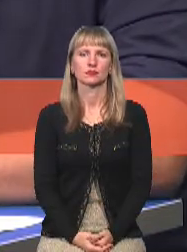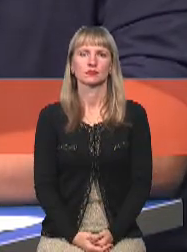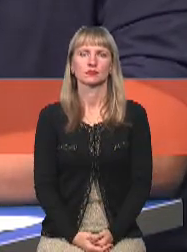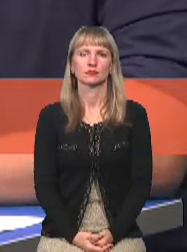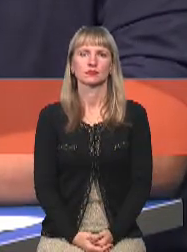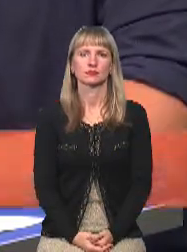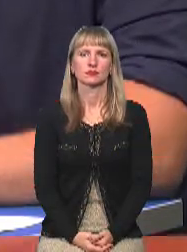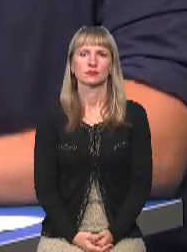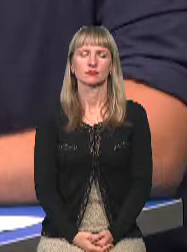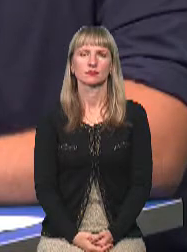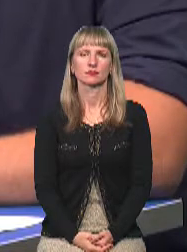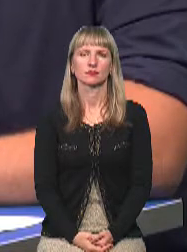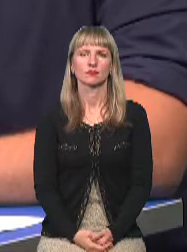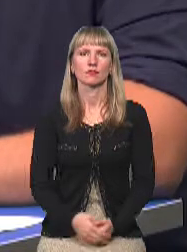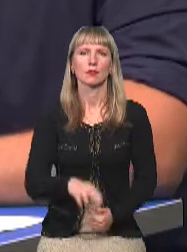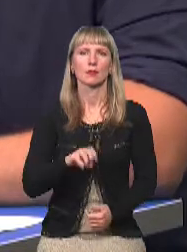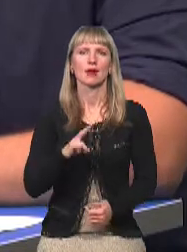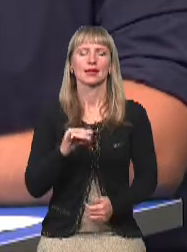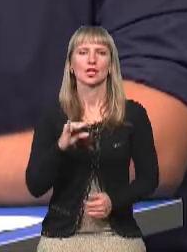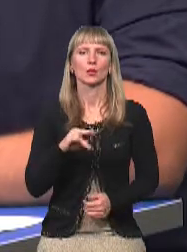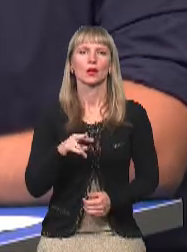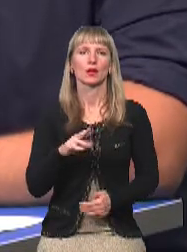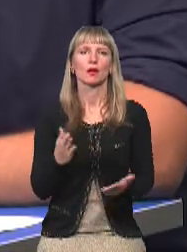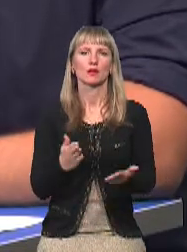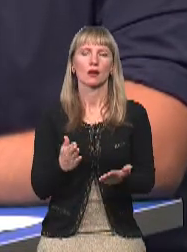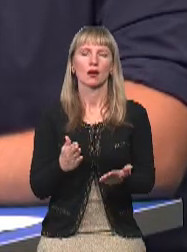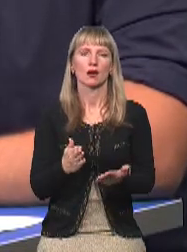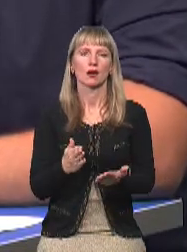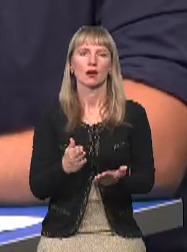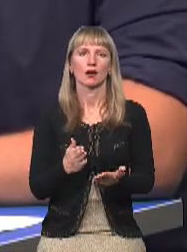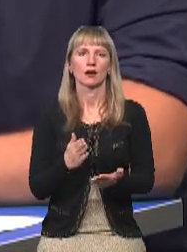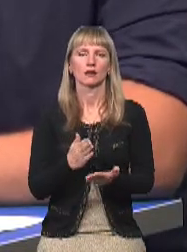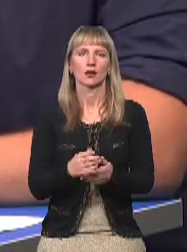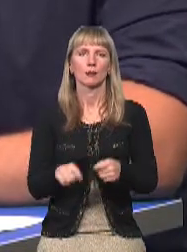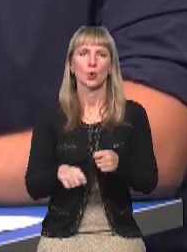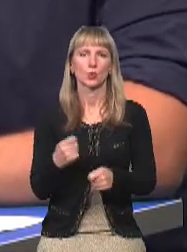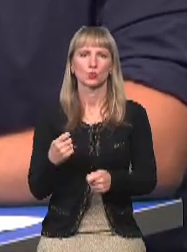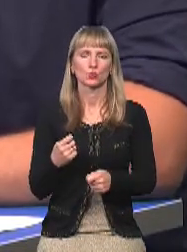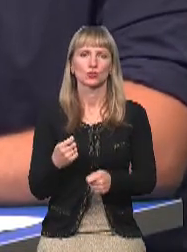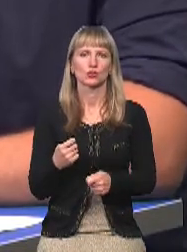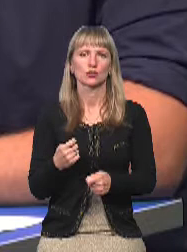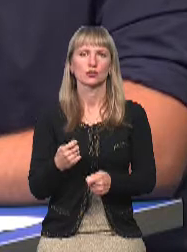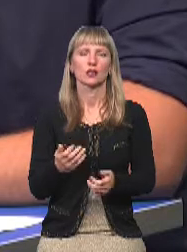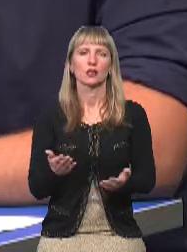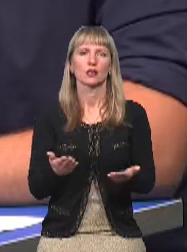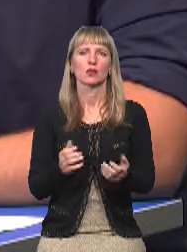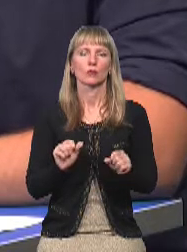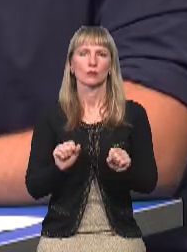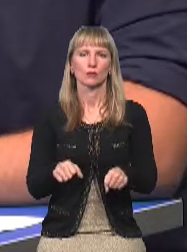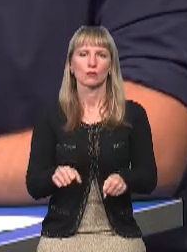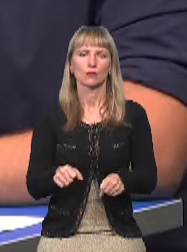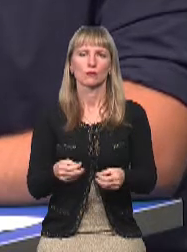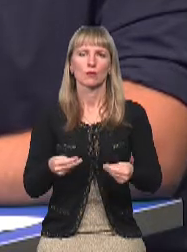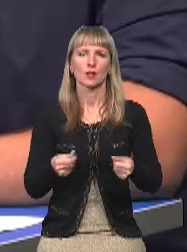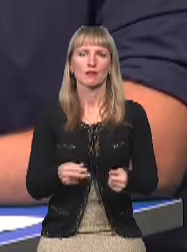Пані Юрія, а як ось ці ось порушення, всі вище зазначення, які ви вже розказали, можуть вплинути на